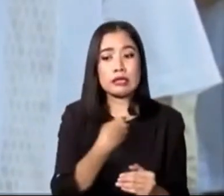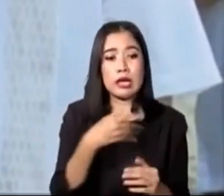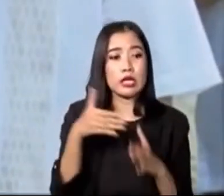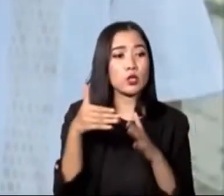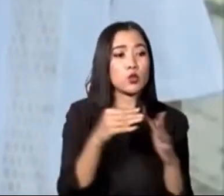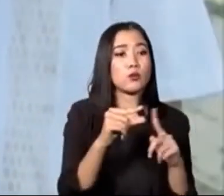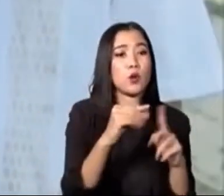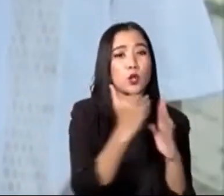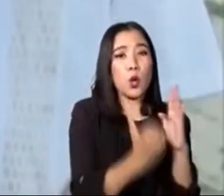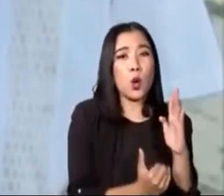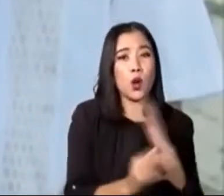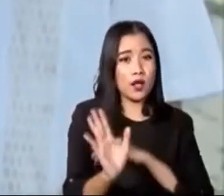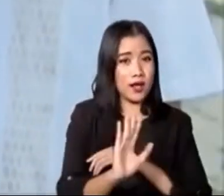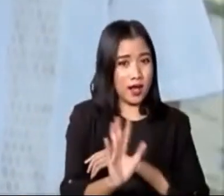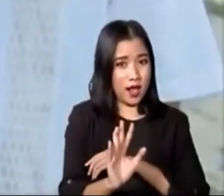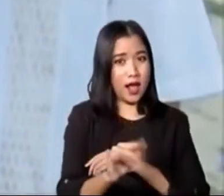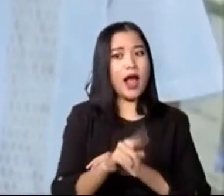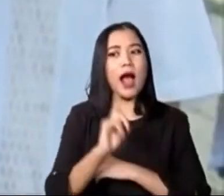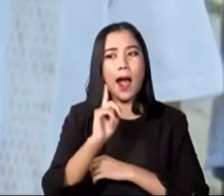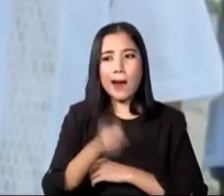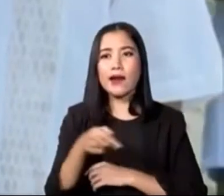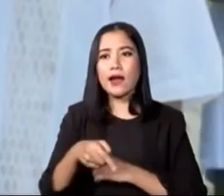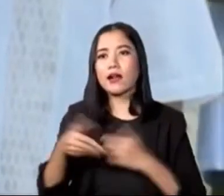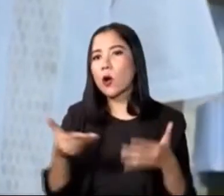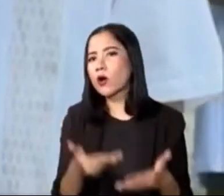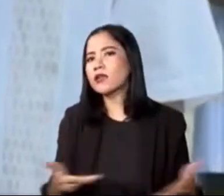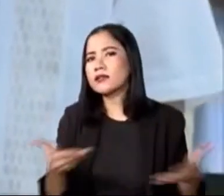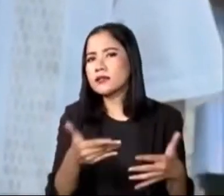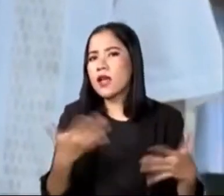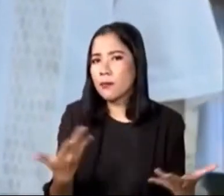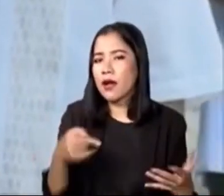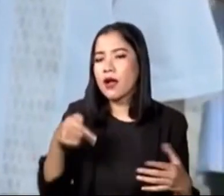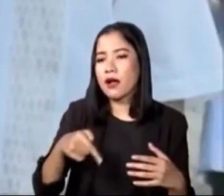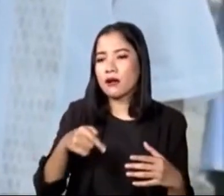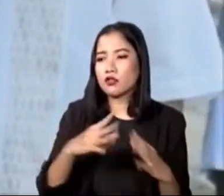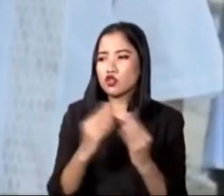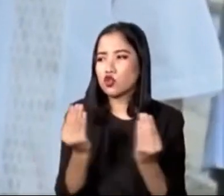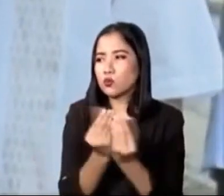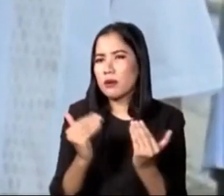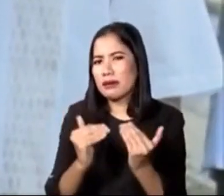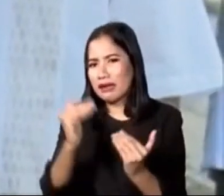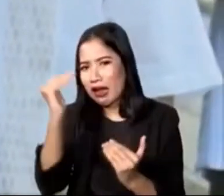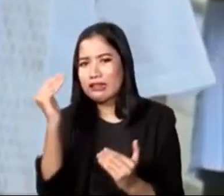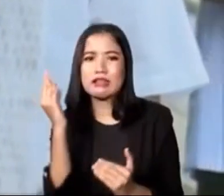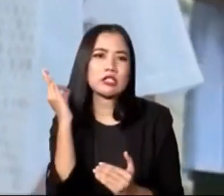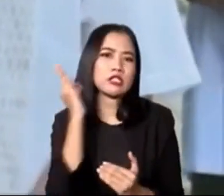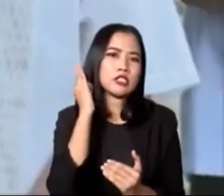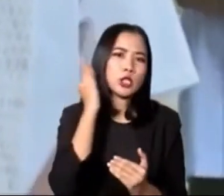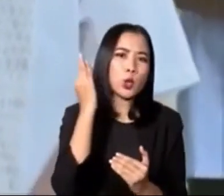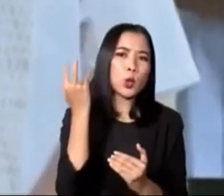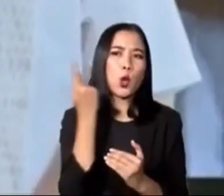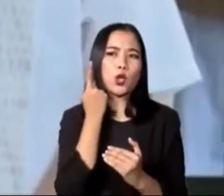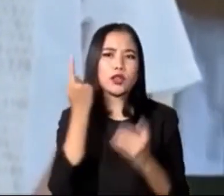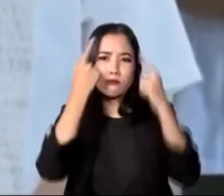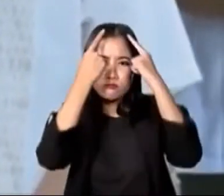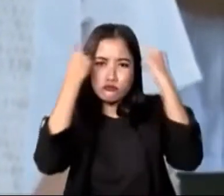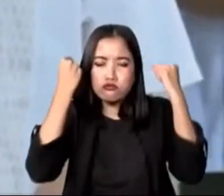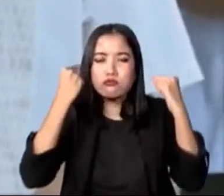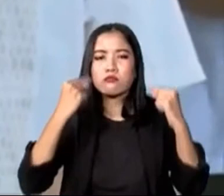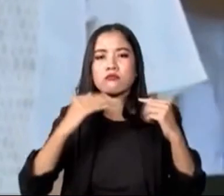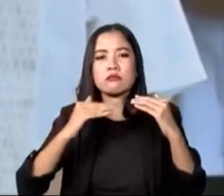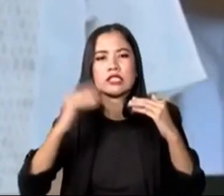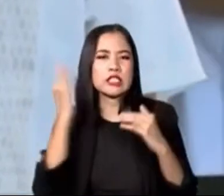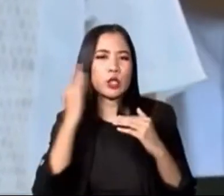mematuhi protokol, maka kita akan dihadapkan dengan satu kondisi lonjakan kasus meningkat, resiko yang terjadi pada tenaga kesehatan, tenaga medis juga akan